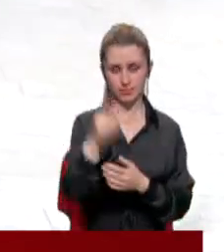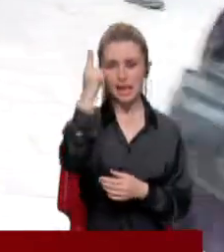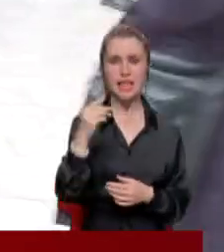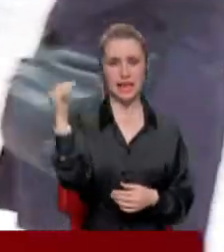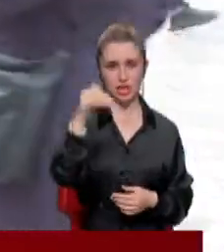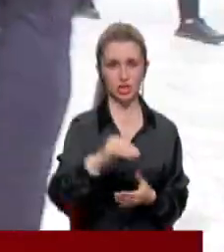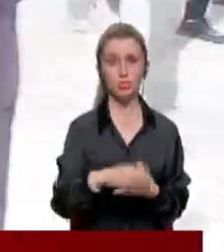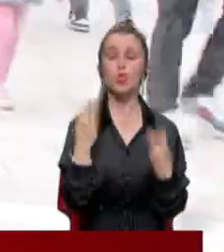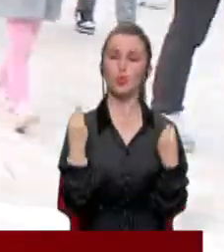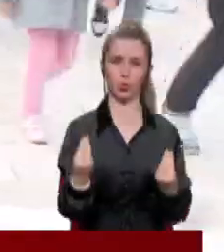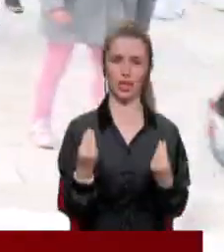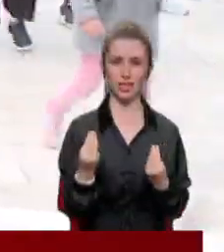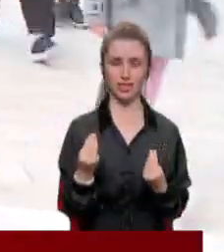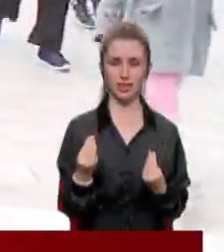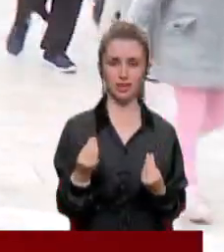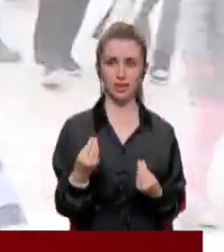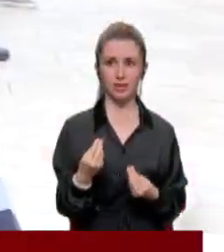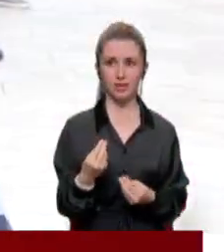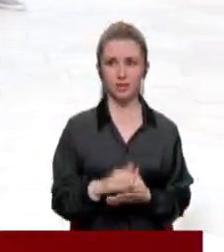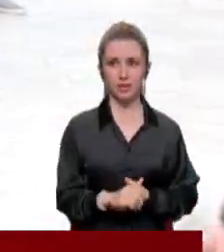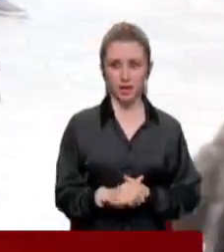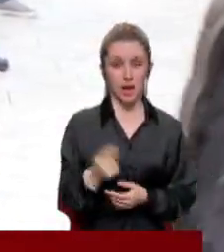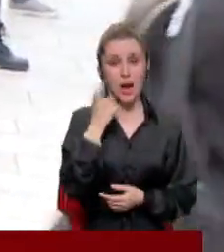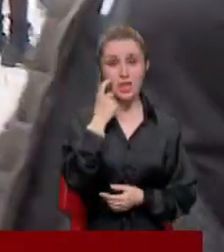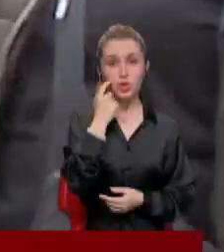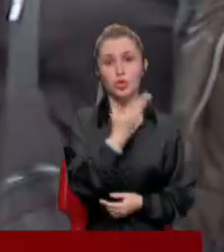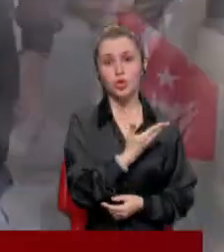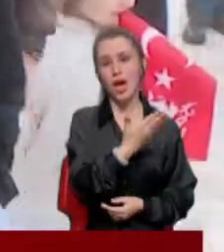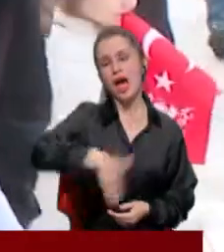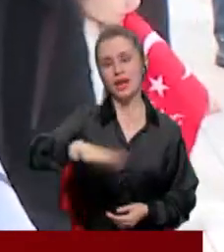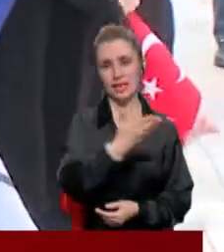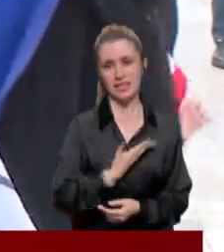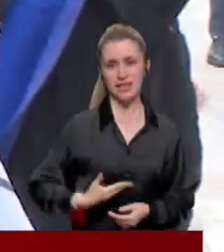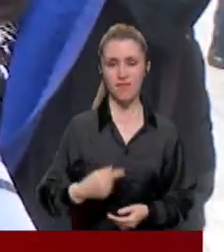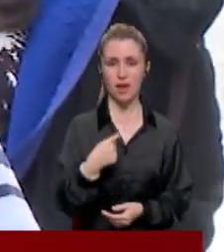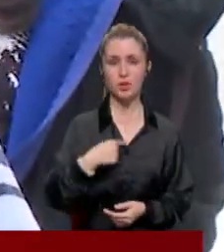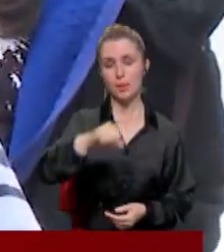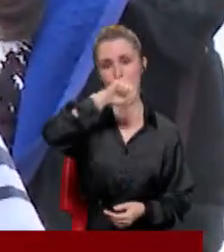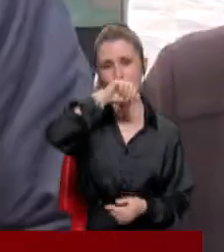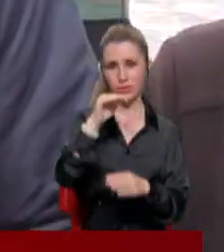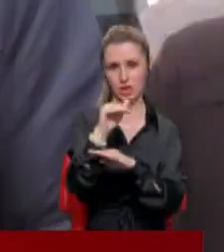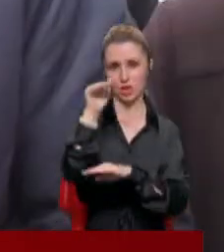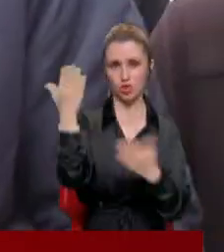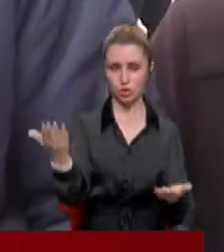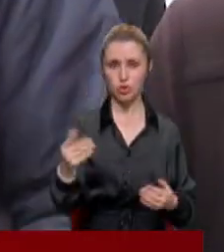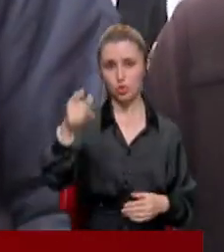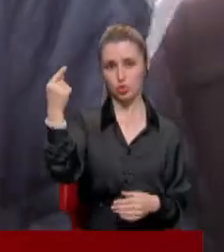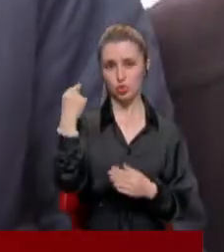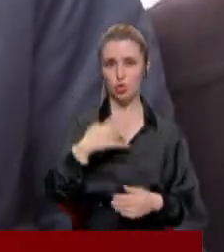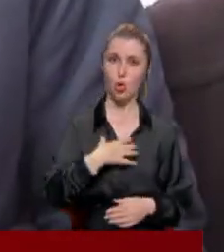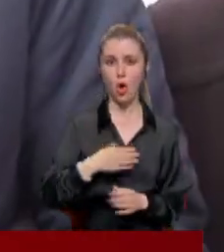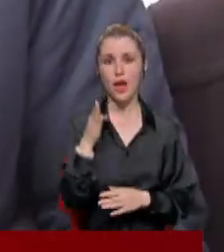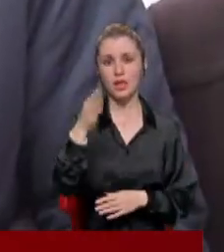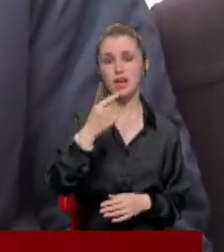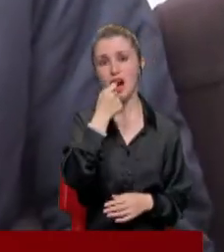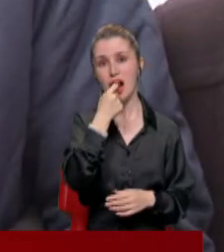gelişim. Çok güzel. Dünya benim oldu. Atatürk'ü sevmeyen var mı? Biz onun sayesinde yaşıyor. Dün Konya'daydık.